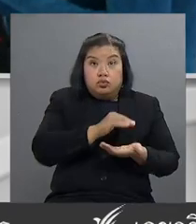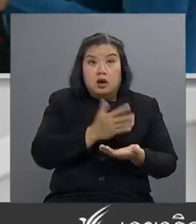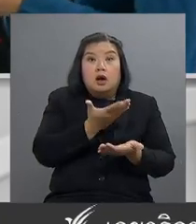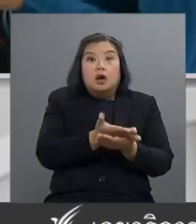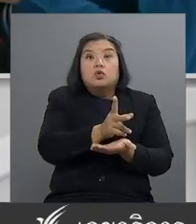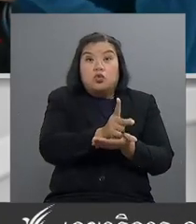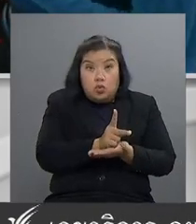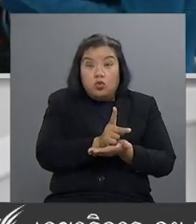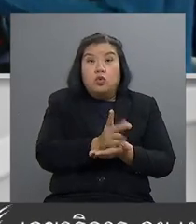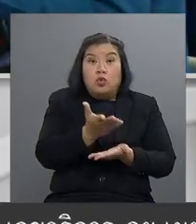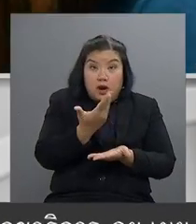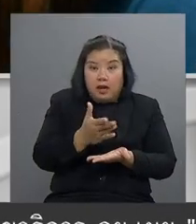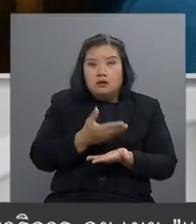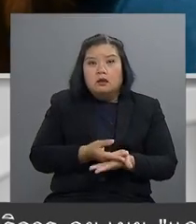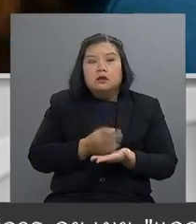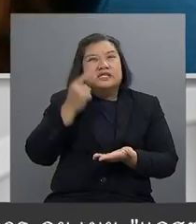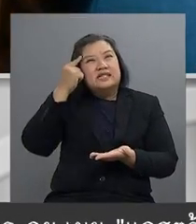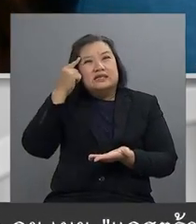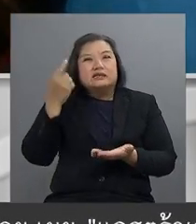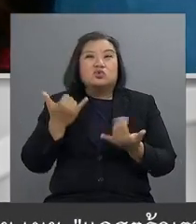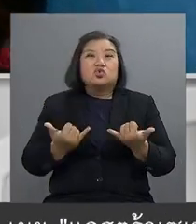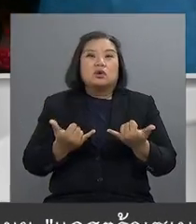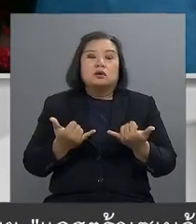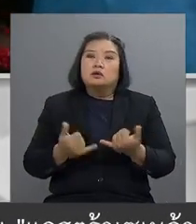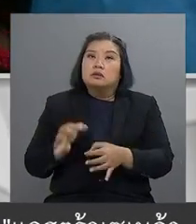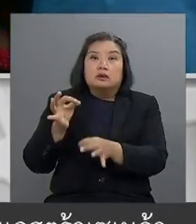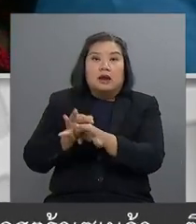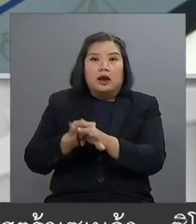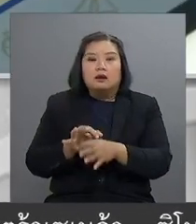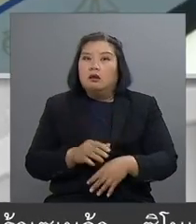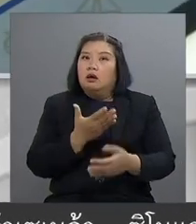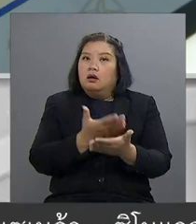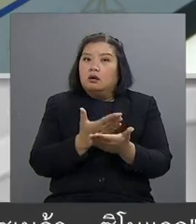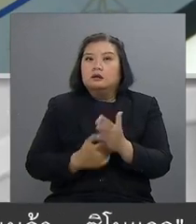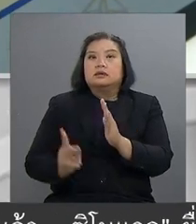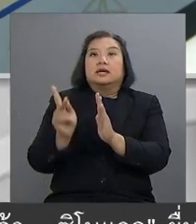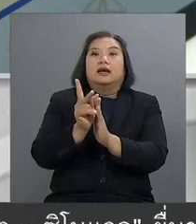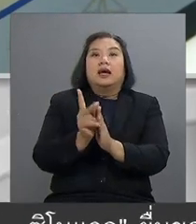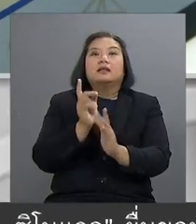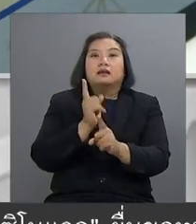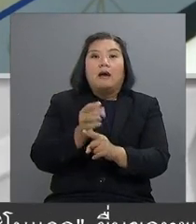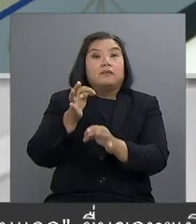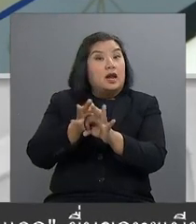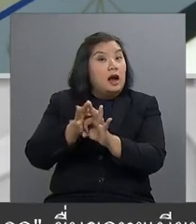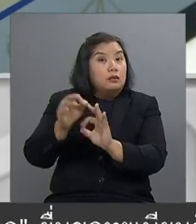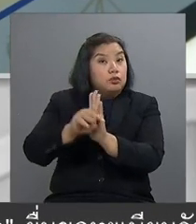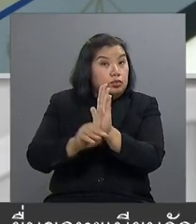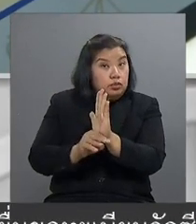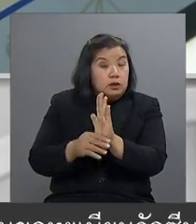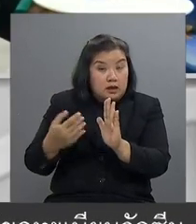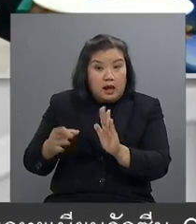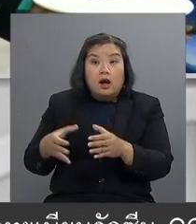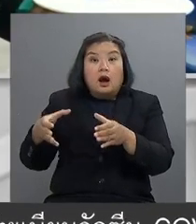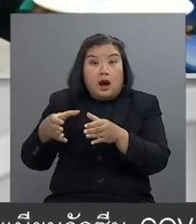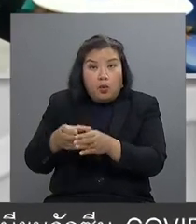ในช่วงเวลาที่แบงค์เนี่ยวิเคราะห์สินเชื่อใช้เกณฑ์ปกติของสถาบันการเงินนะคะกับกลุ่มเปราะบางรายได้